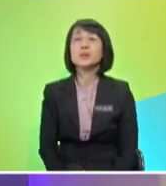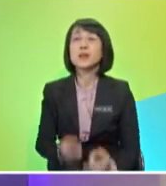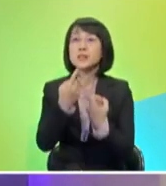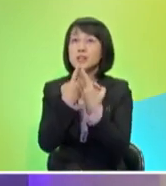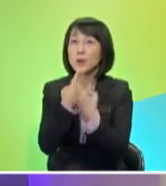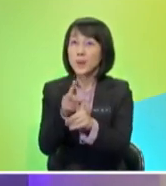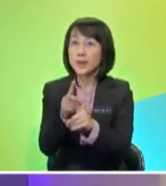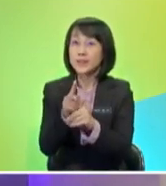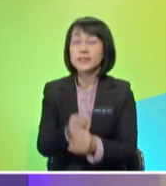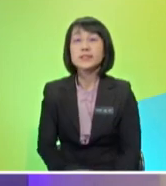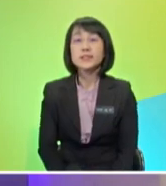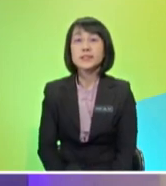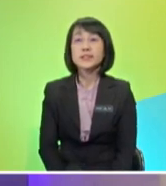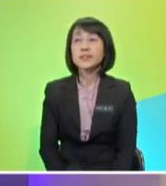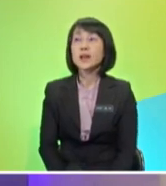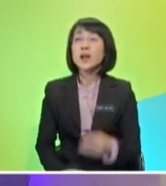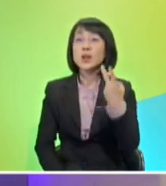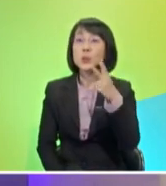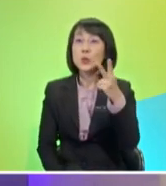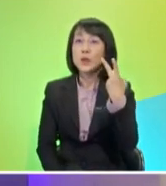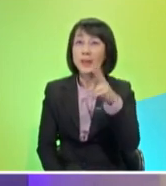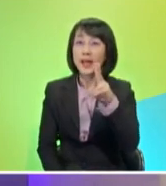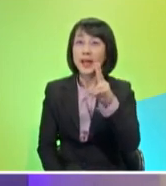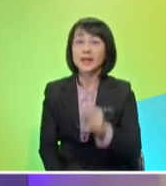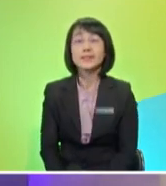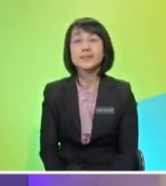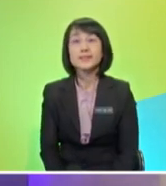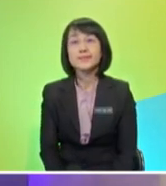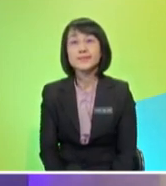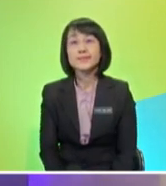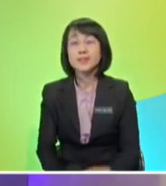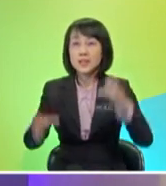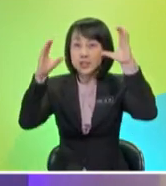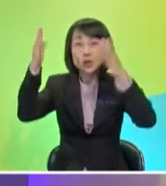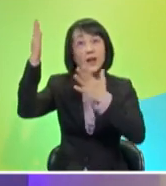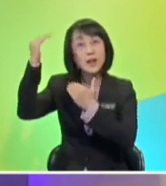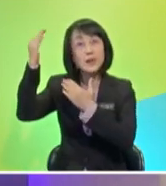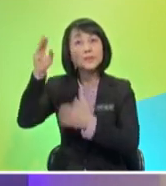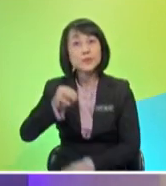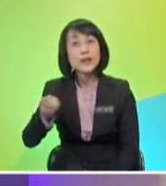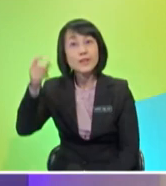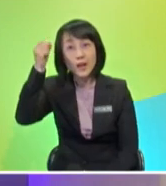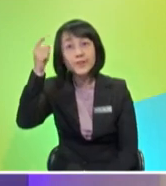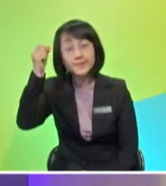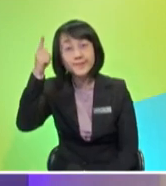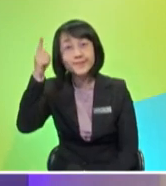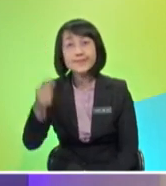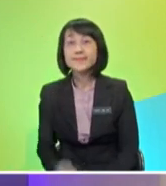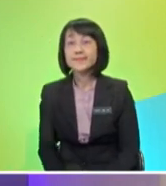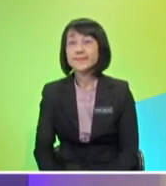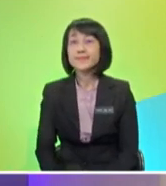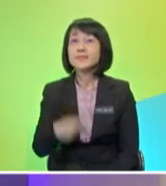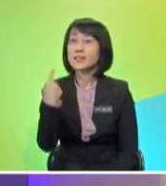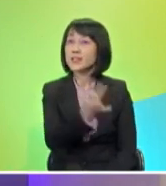jawapannya adalah 12. Okey. Baik, cikgu harap anak-anak murid dah faham. Okey, kita